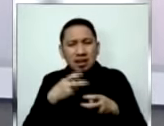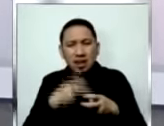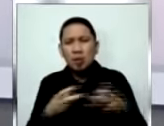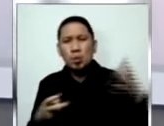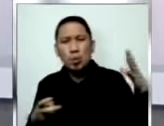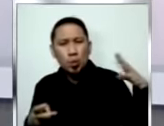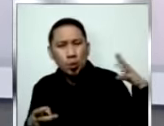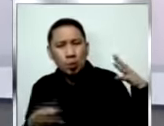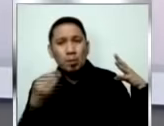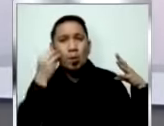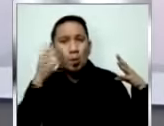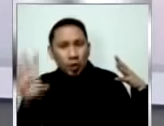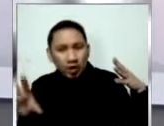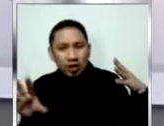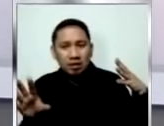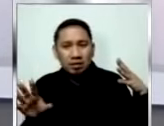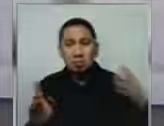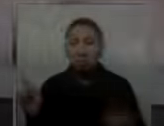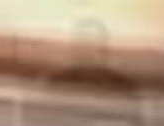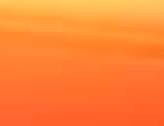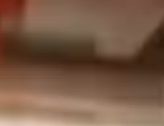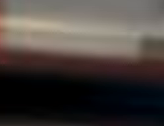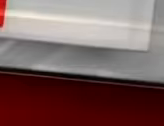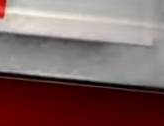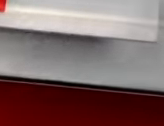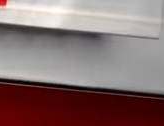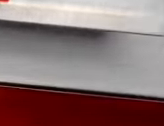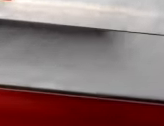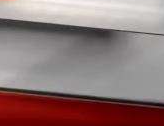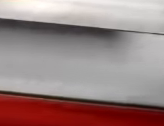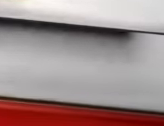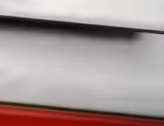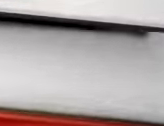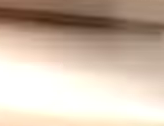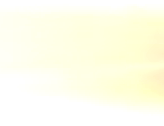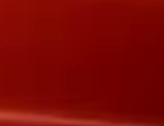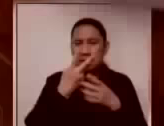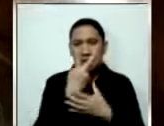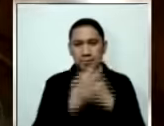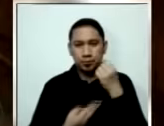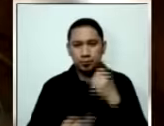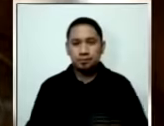pauwi naman. Nakatutok live si Dano Tingkungko. Dano.